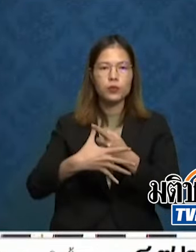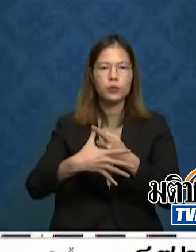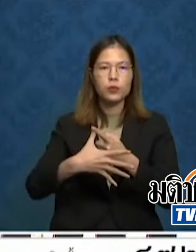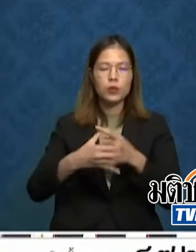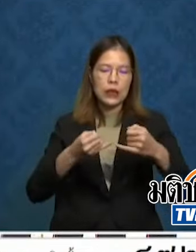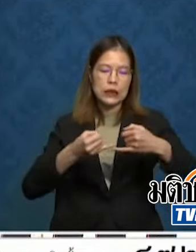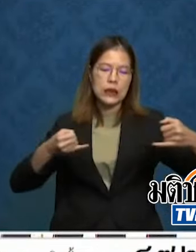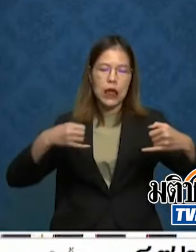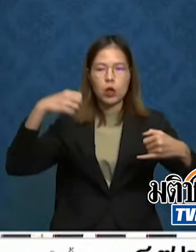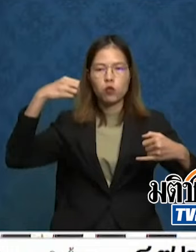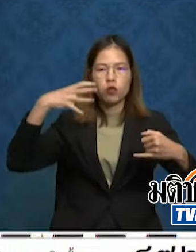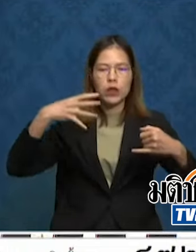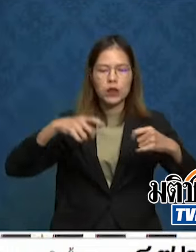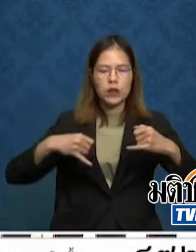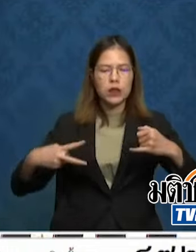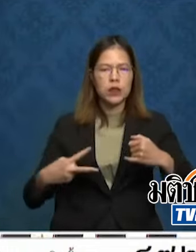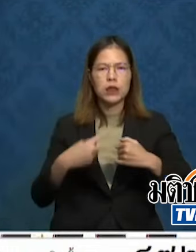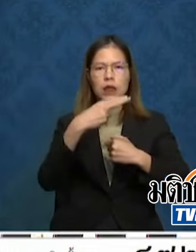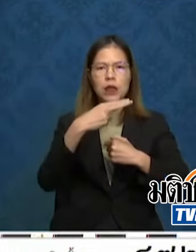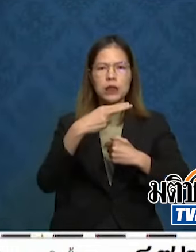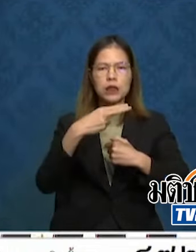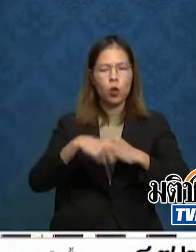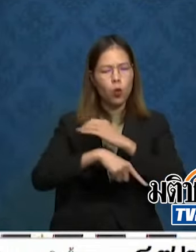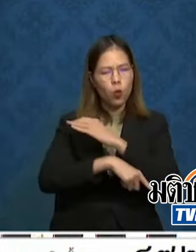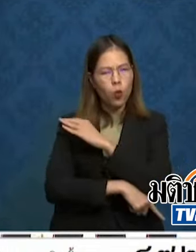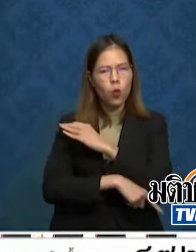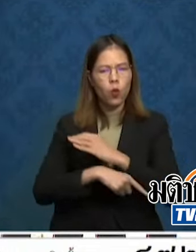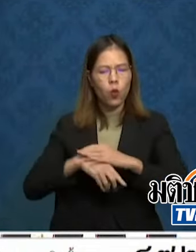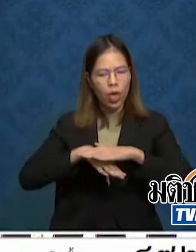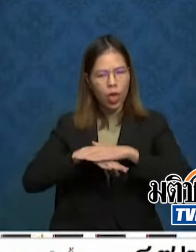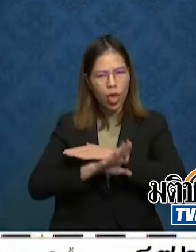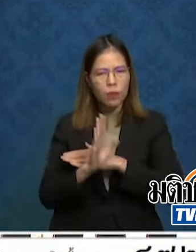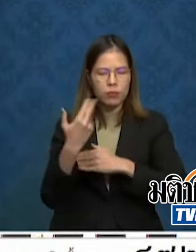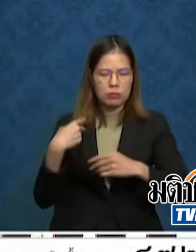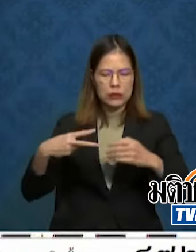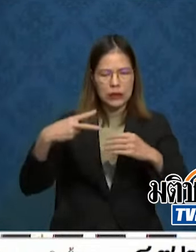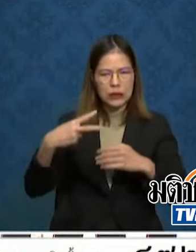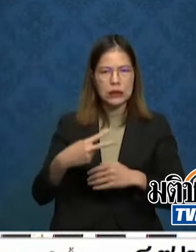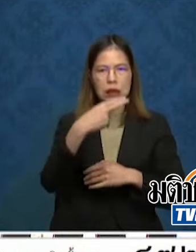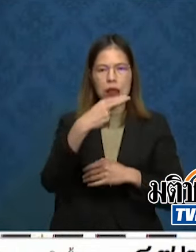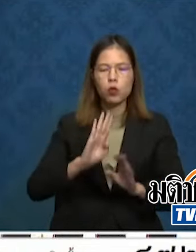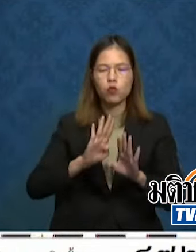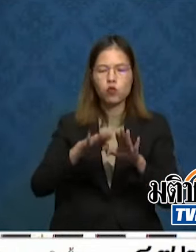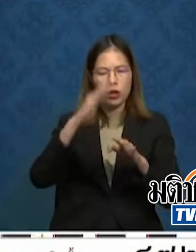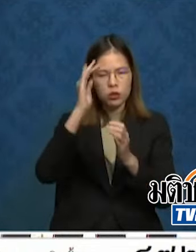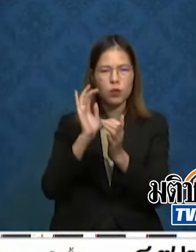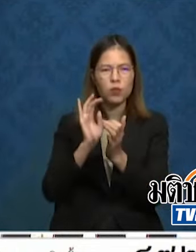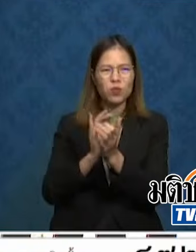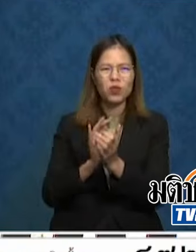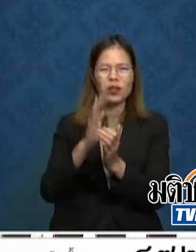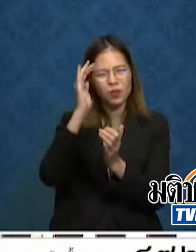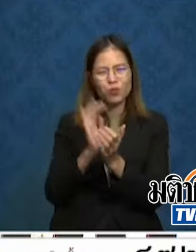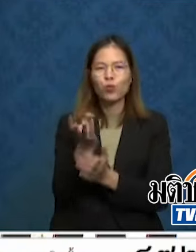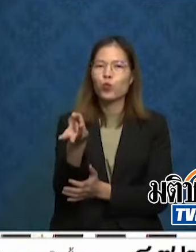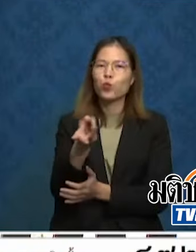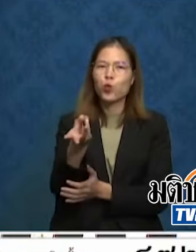นะครับที่มีการถูกตัดนะครับมีการโกงหรือมีการแอบตัดสายไฟนะครับก็ขอให้ท่านประธานนะครับจะฝากไปยังตำรวจซึ่งก็มีน้อยอยู่แล้วครับให้เข